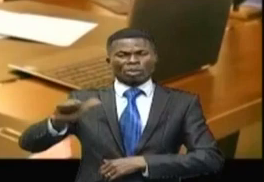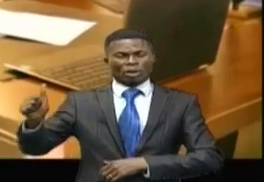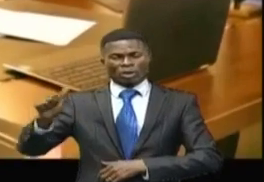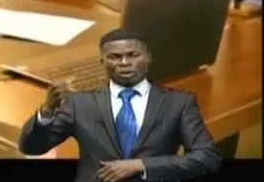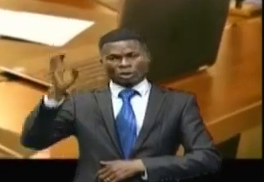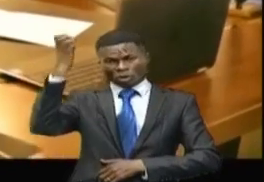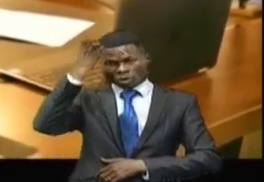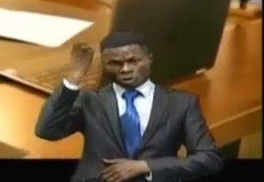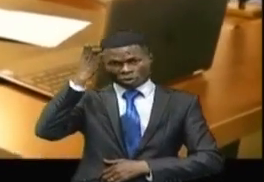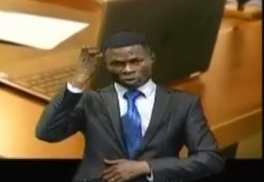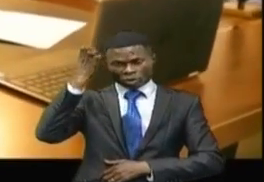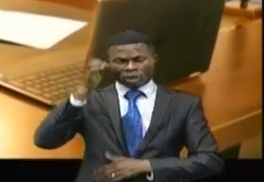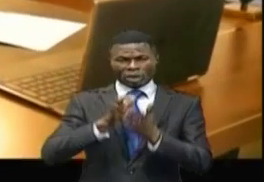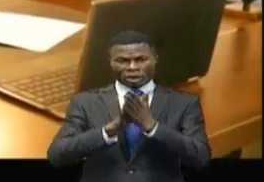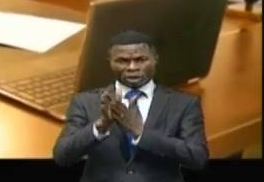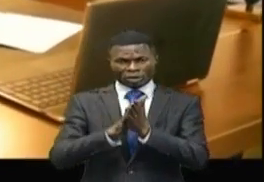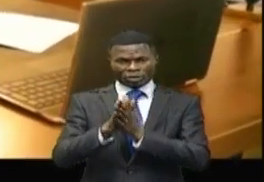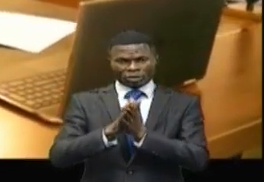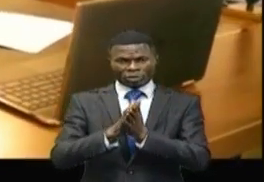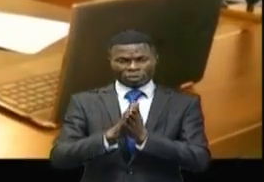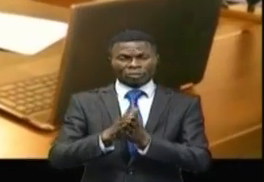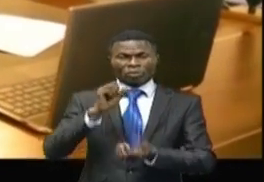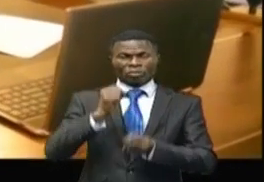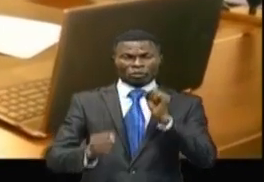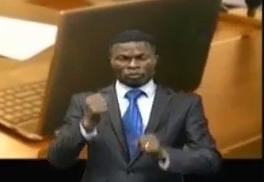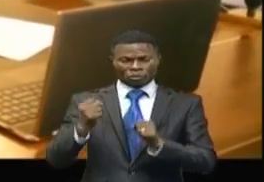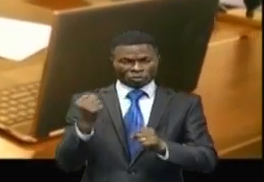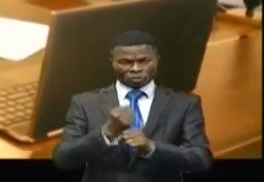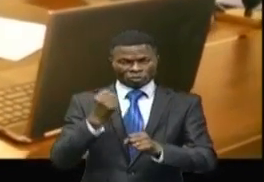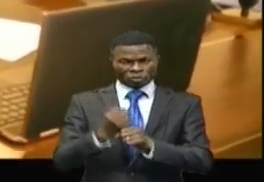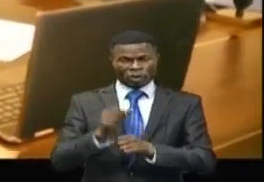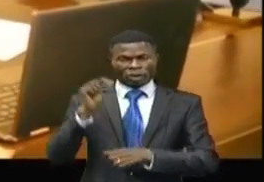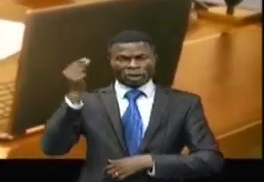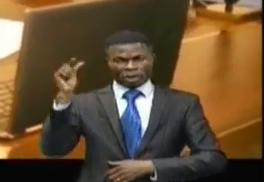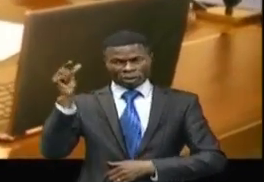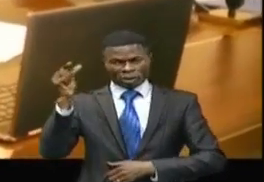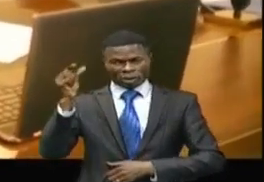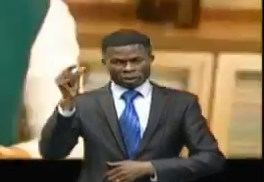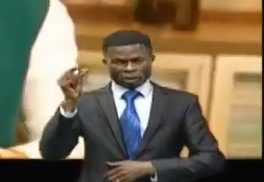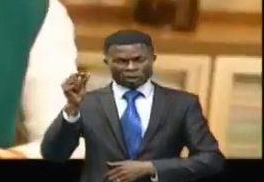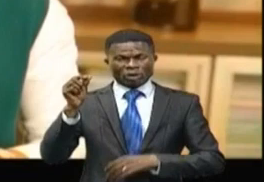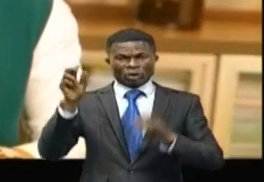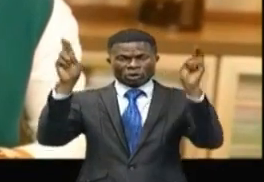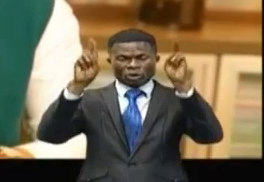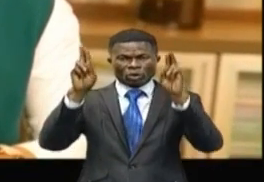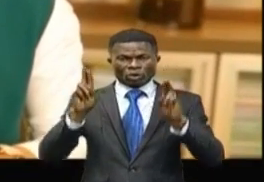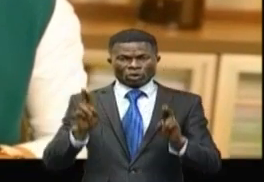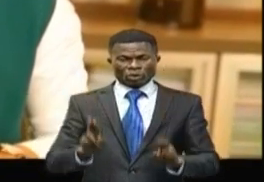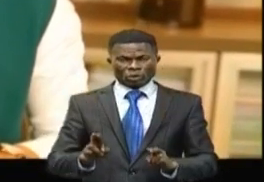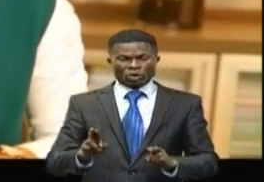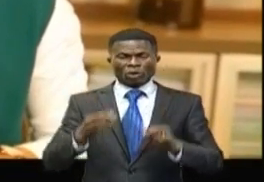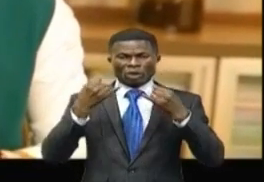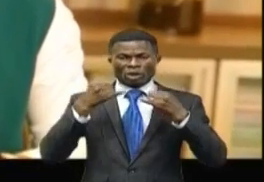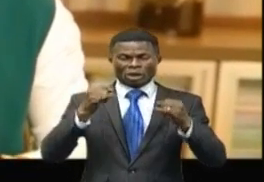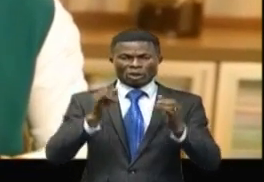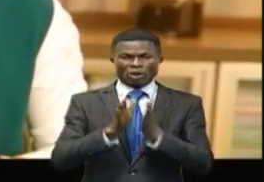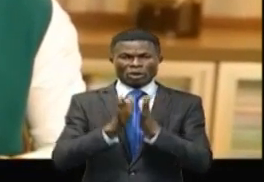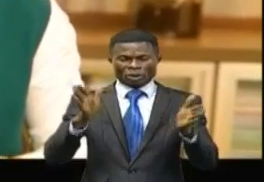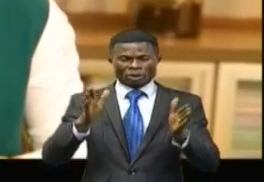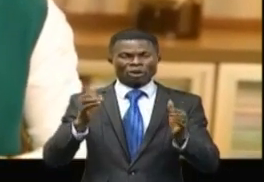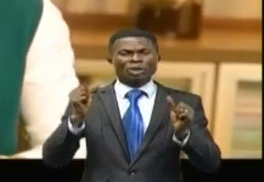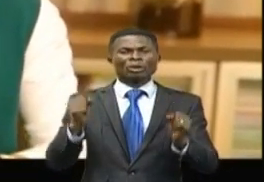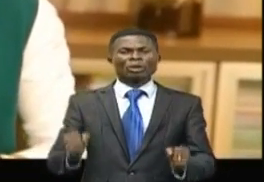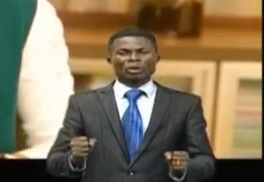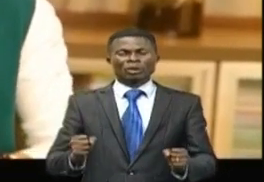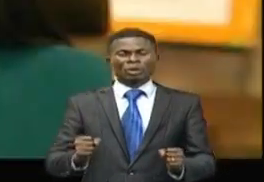principalement portée par le dynamisme du secteur minier les rythmes et de formation de prix s'est globalement maintenue à